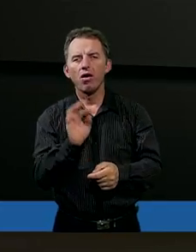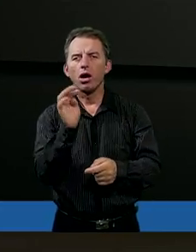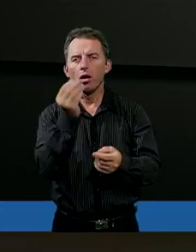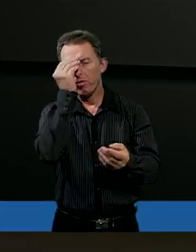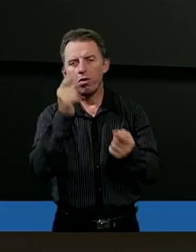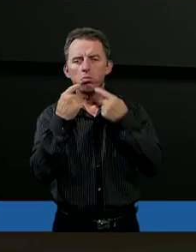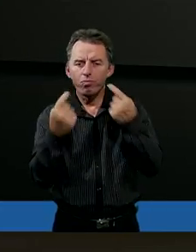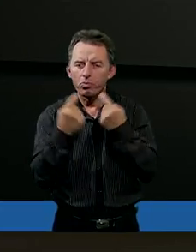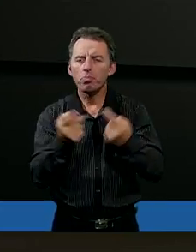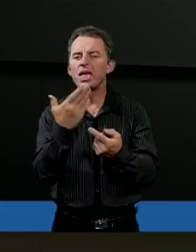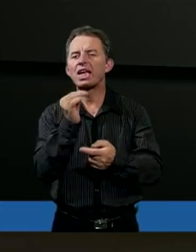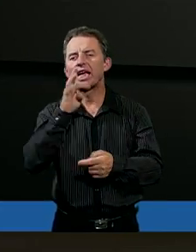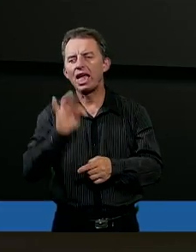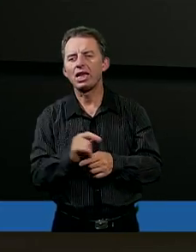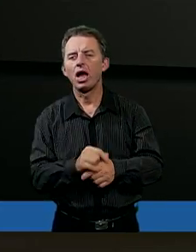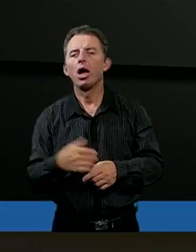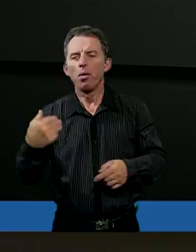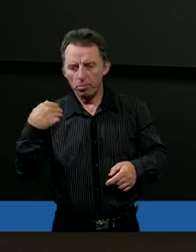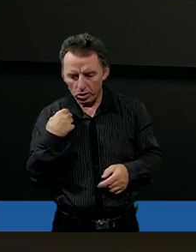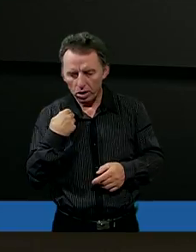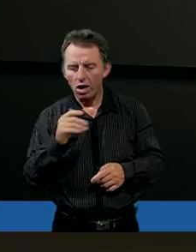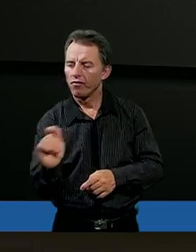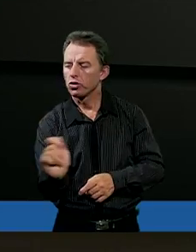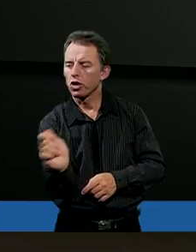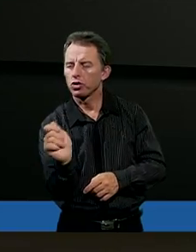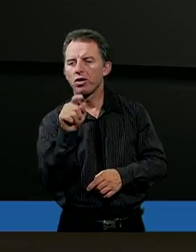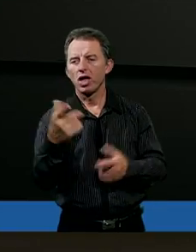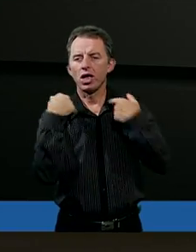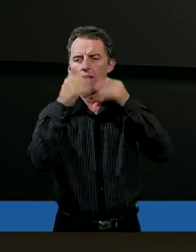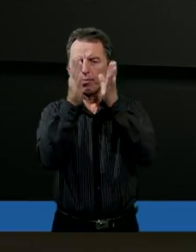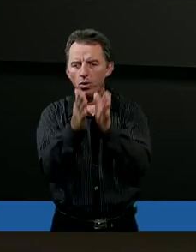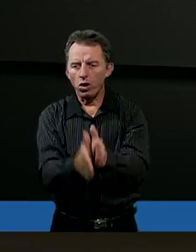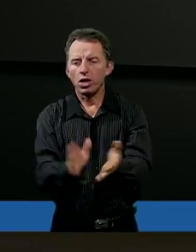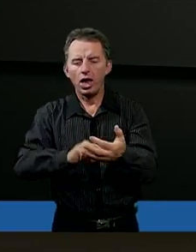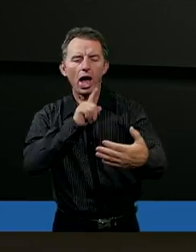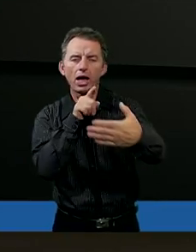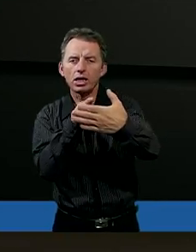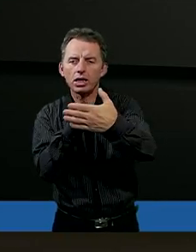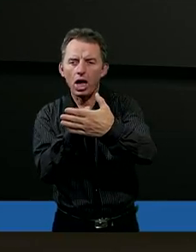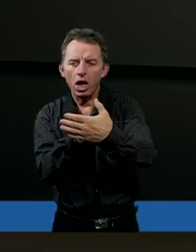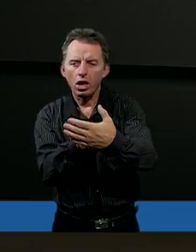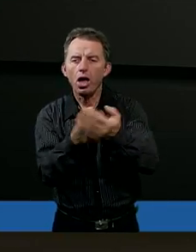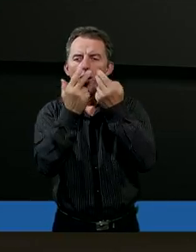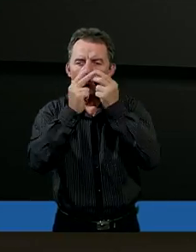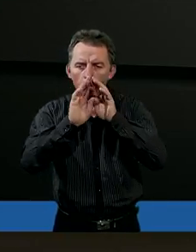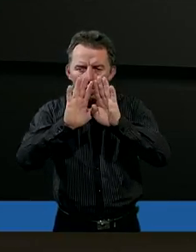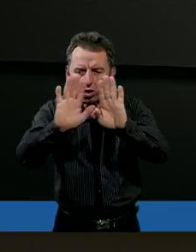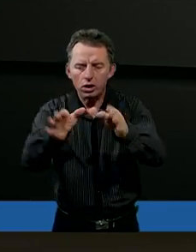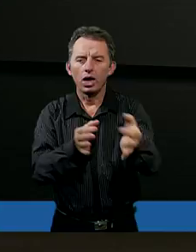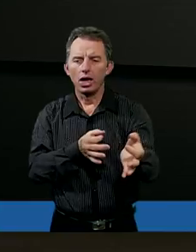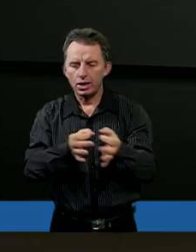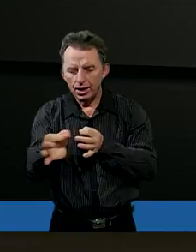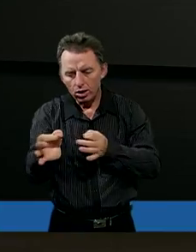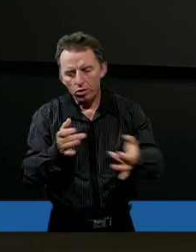fikcyjna, mityczna, której celem było wskrzeszenie takiej postaci, miało na celu pokazanie właśnie